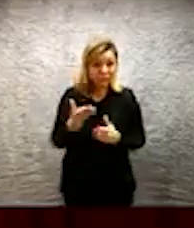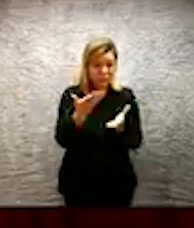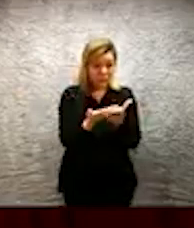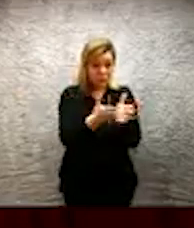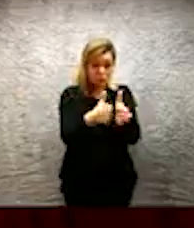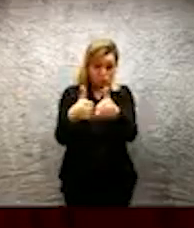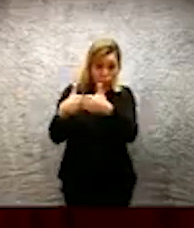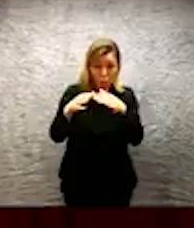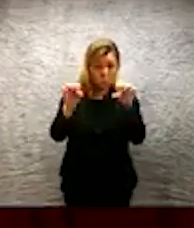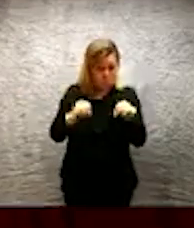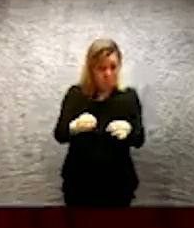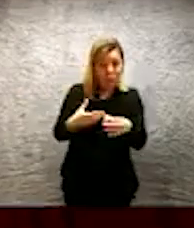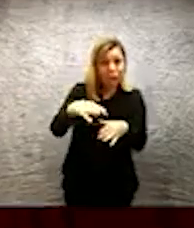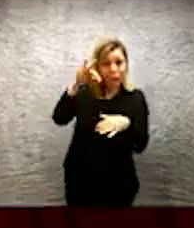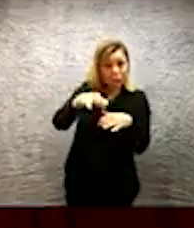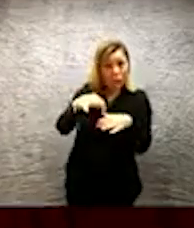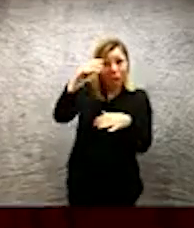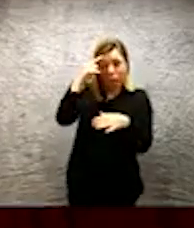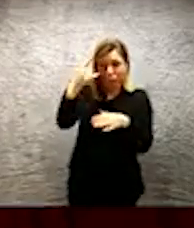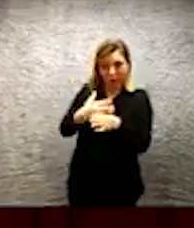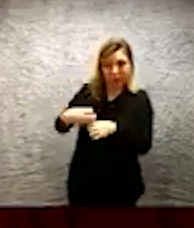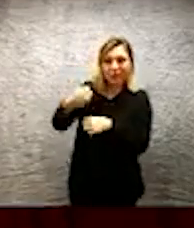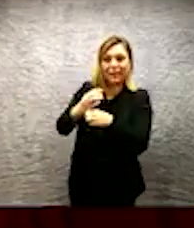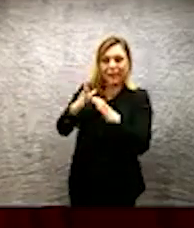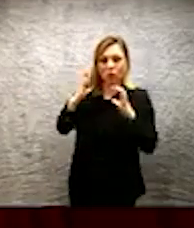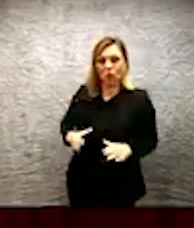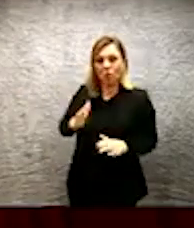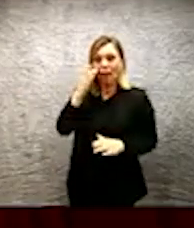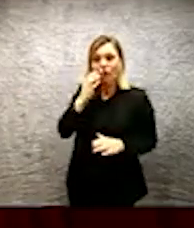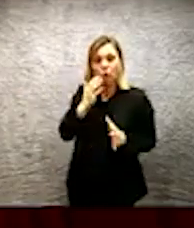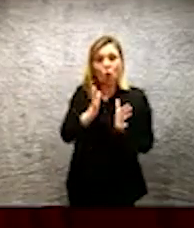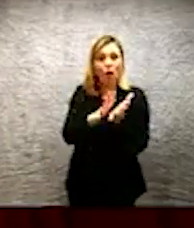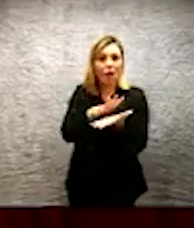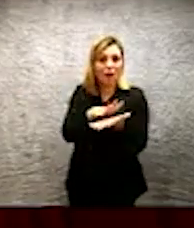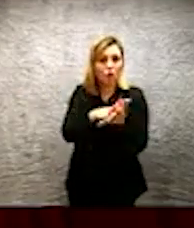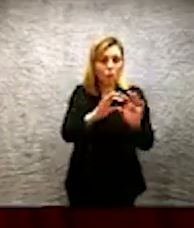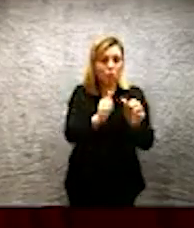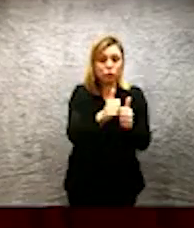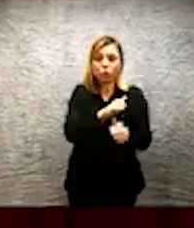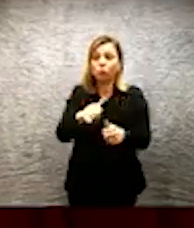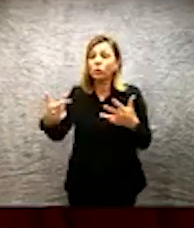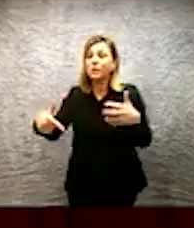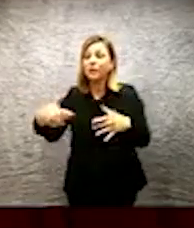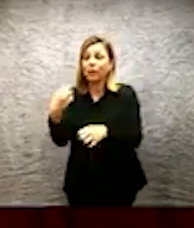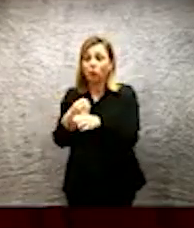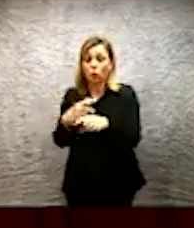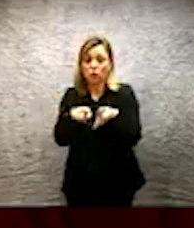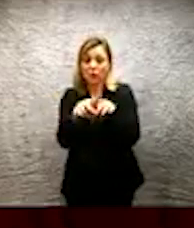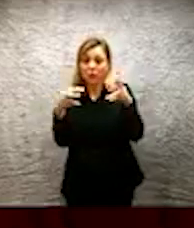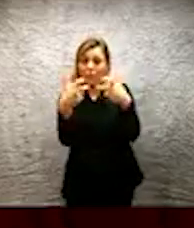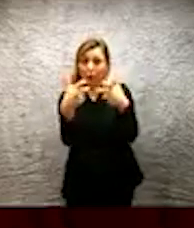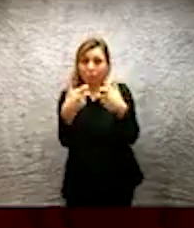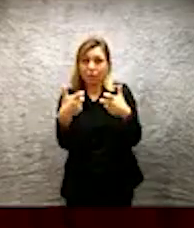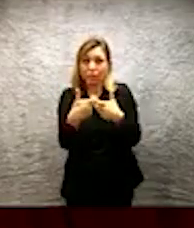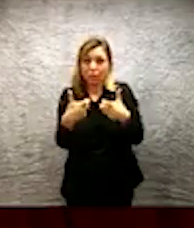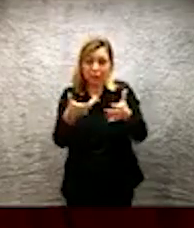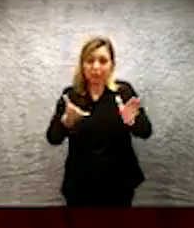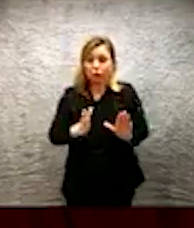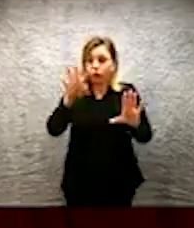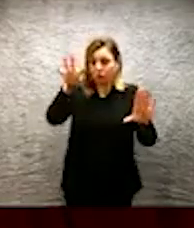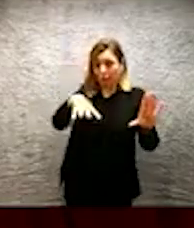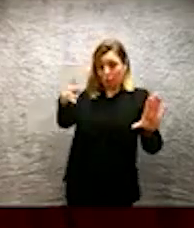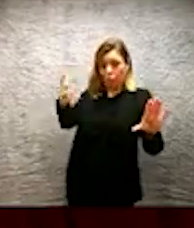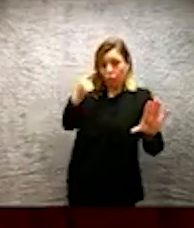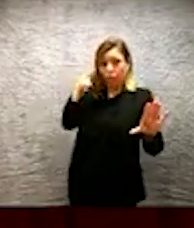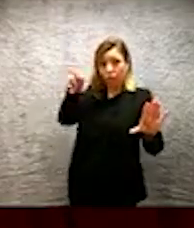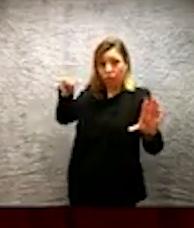d'approuver la création d'un club ado pour les 11-17 ans et de fixer les différents tarifs comme ça a pu être repris dans le tableau à